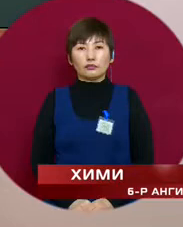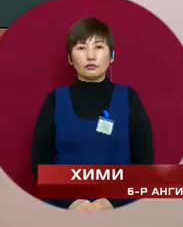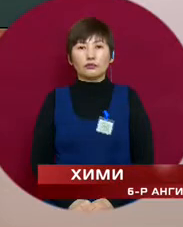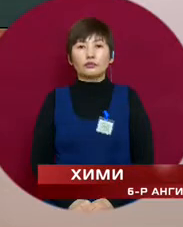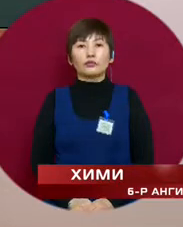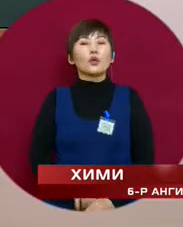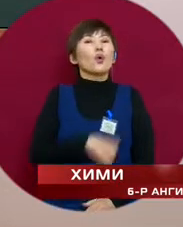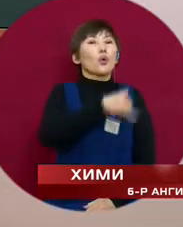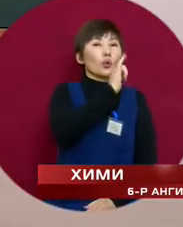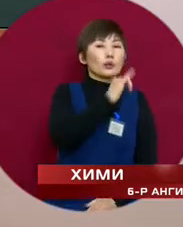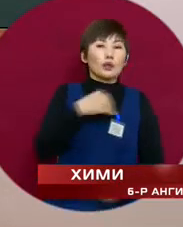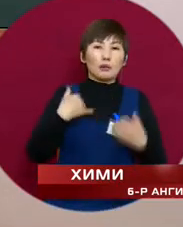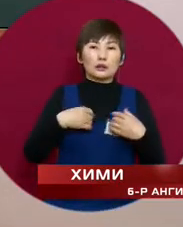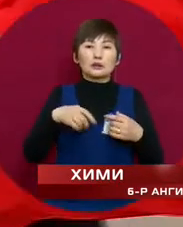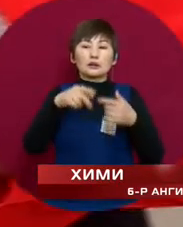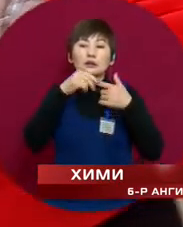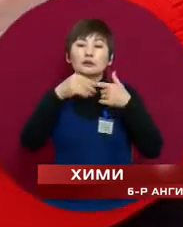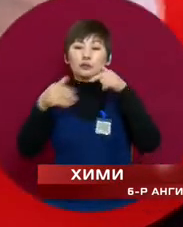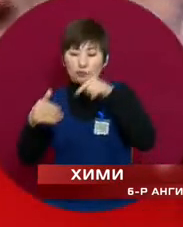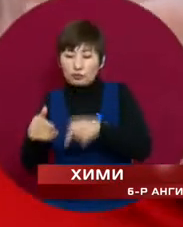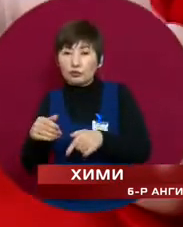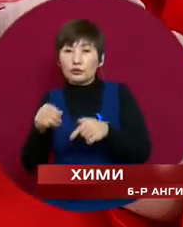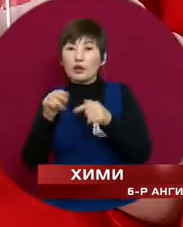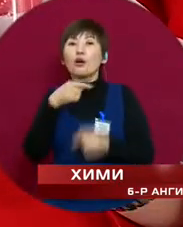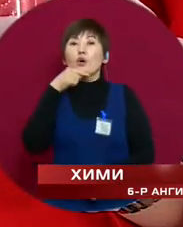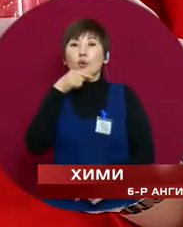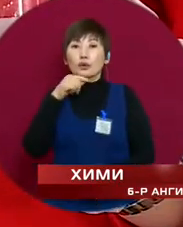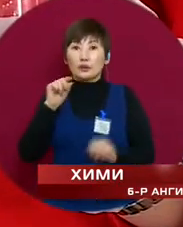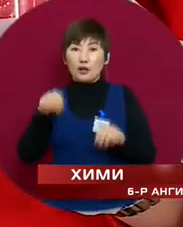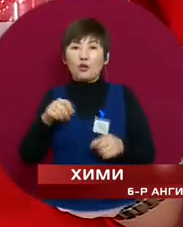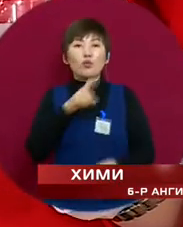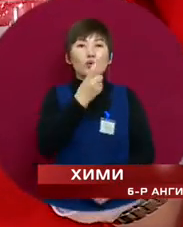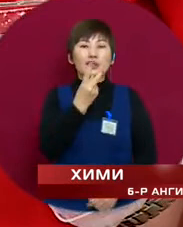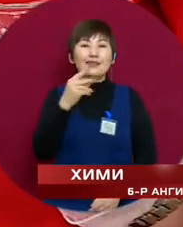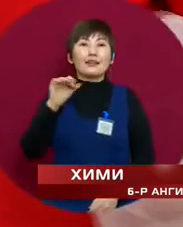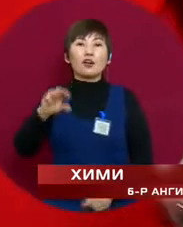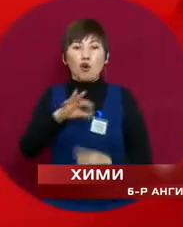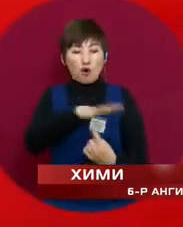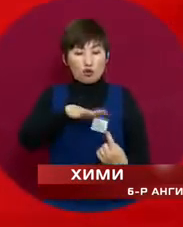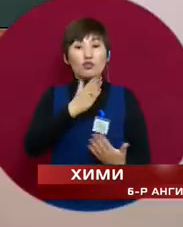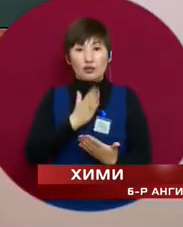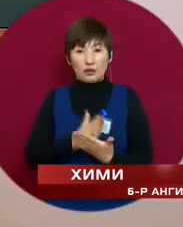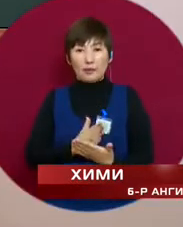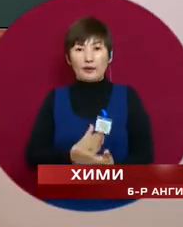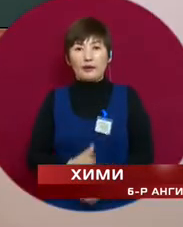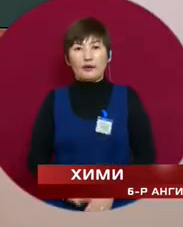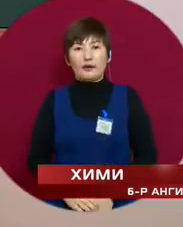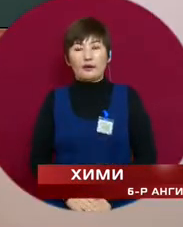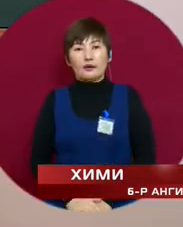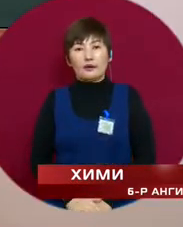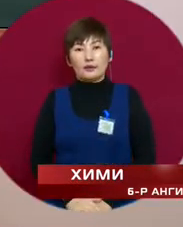За, ундаанд багш нь универсал илрүүлэгчээ дүрлээ. Улаан өнгөтэй буюу хүчлэлэг орчинтой байна.